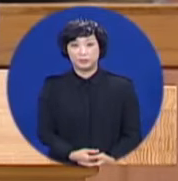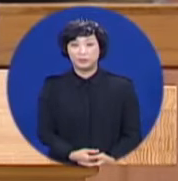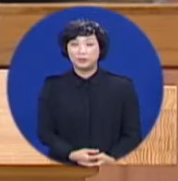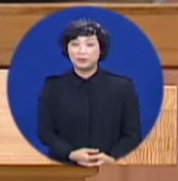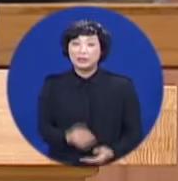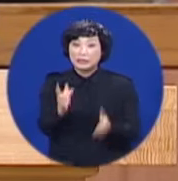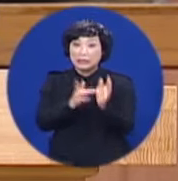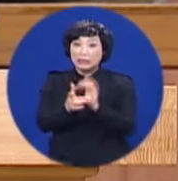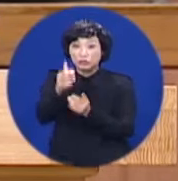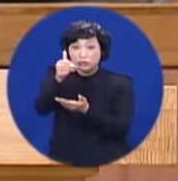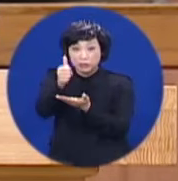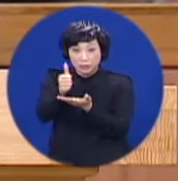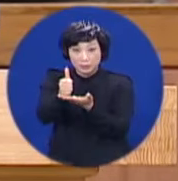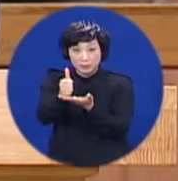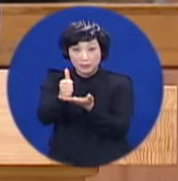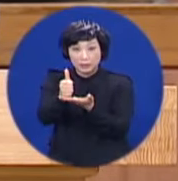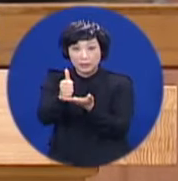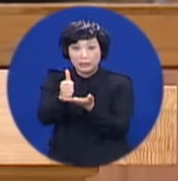예수께서